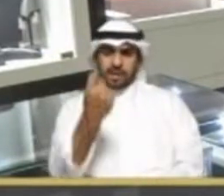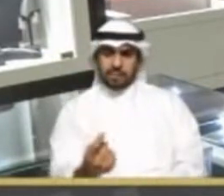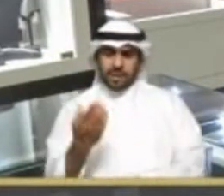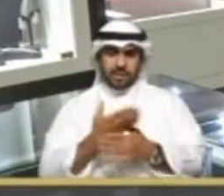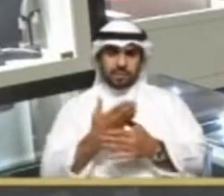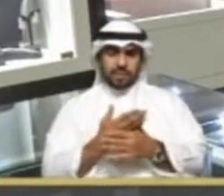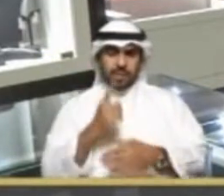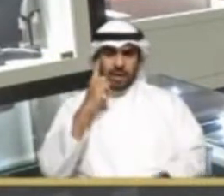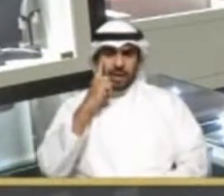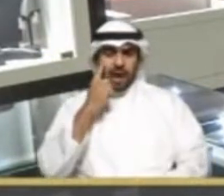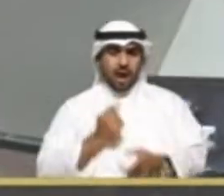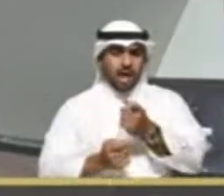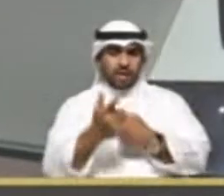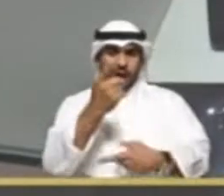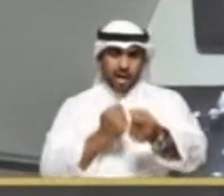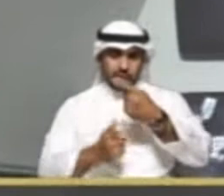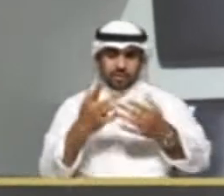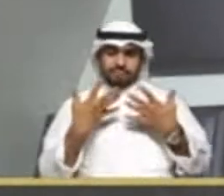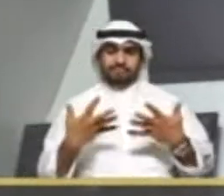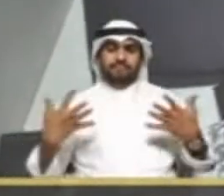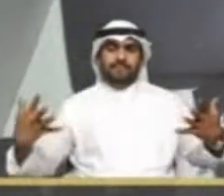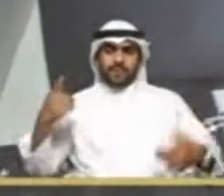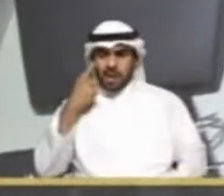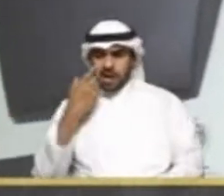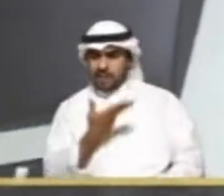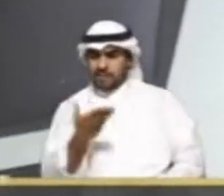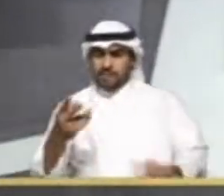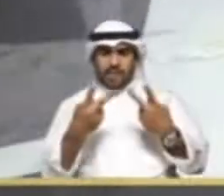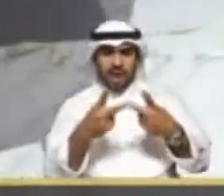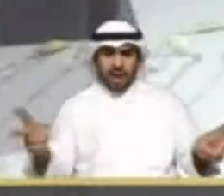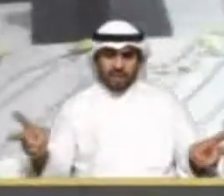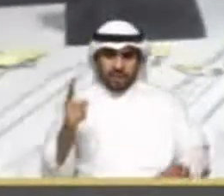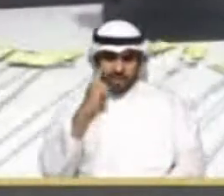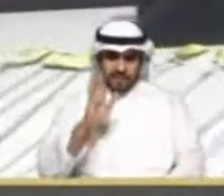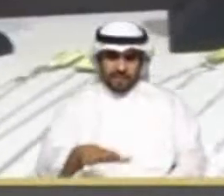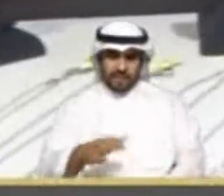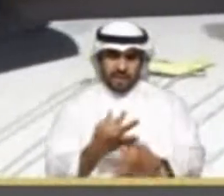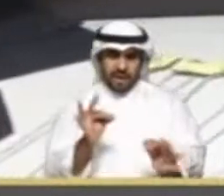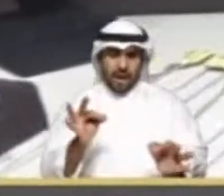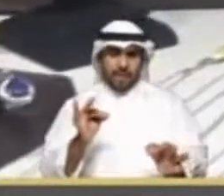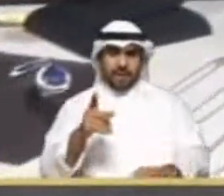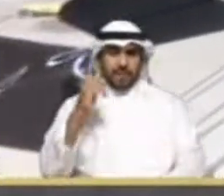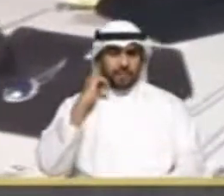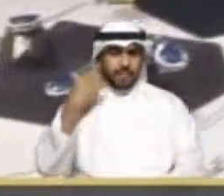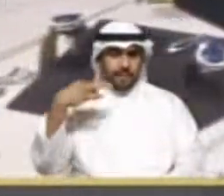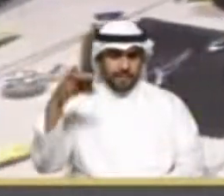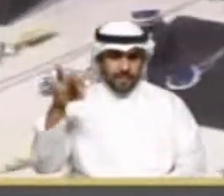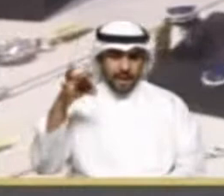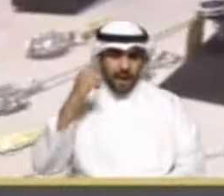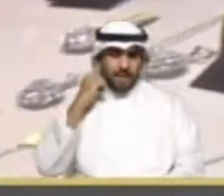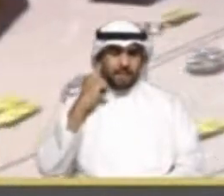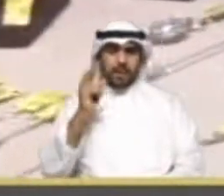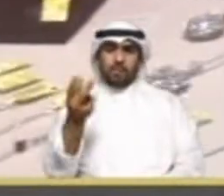حق التجار خصوصا بالمعرض هذا. يبقى بريق الذهب ووهج الحجر الكريم يتقد في عيون